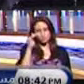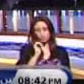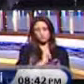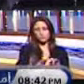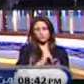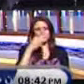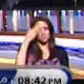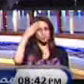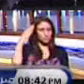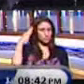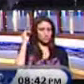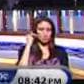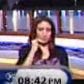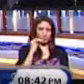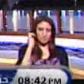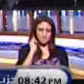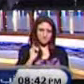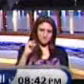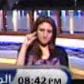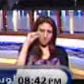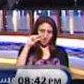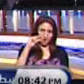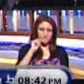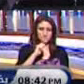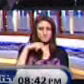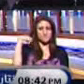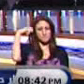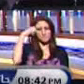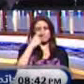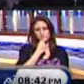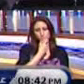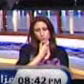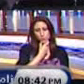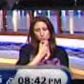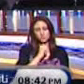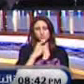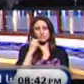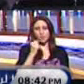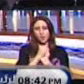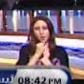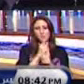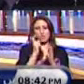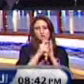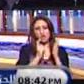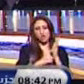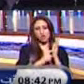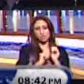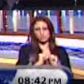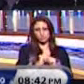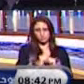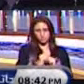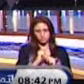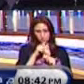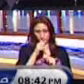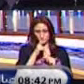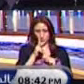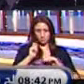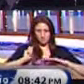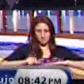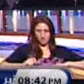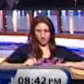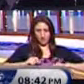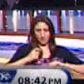معالي المستشار دكتور محمد فؤاد جدلة مستشار السيد رئيس الجمهورية للشؤون القانونية، الذي أكد أن الطعن الذي